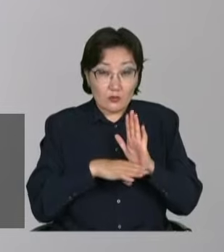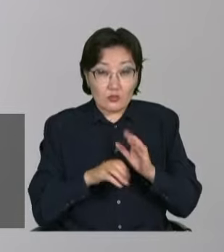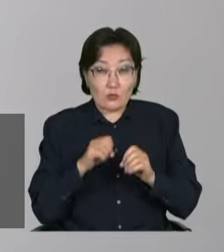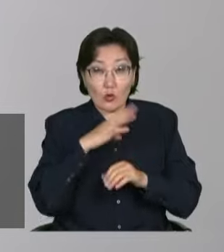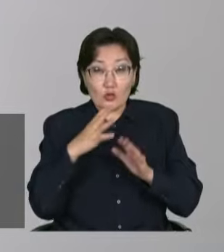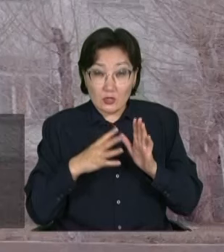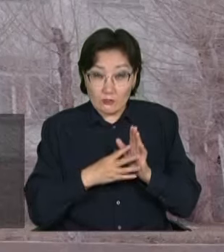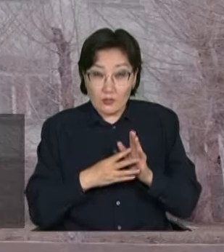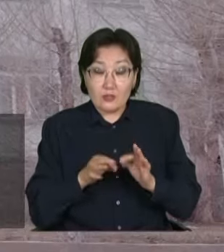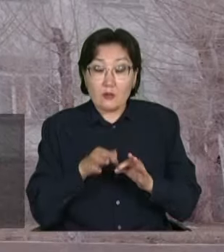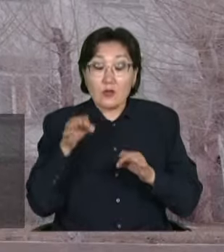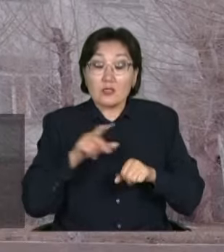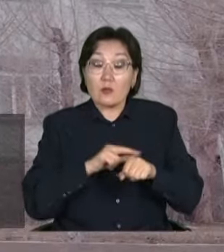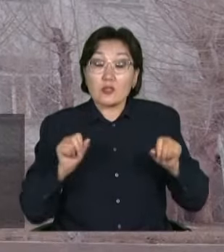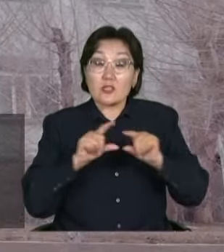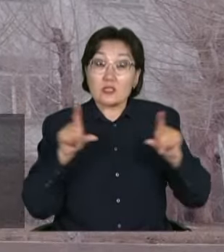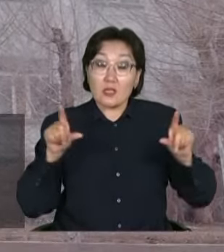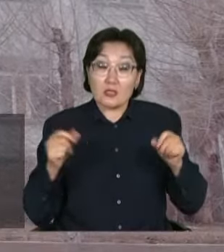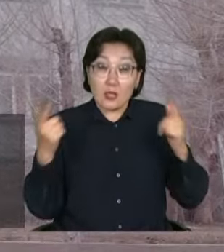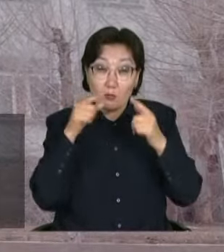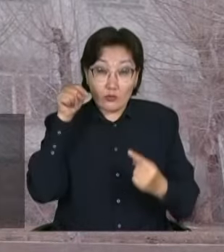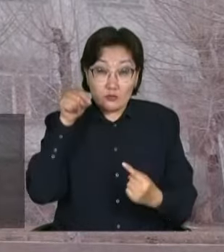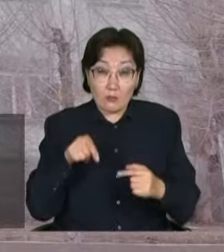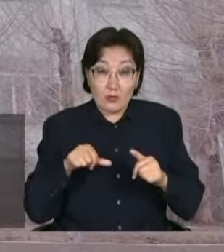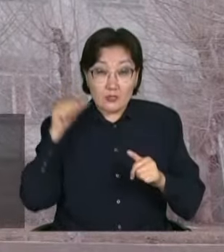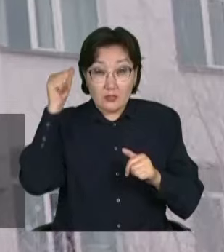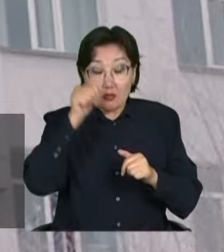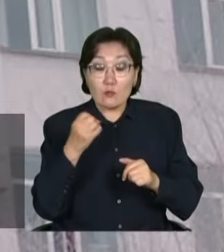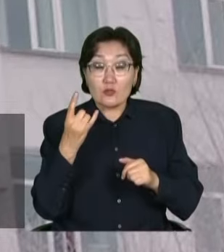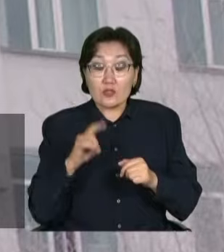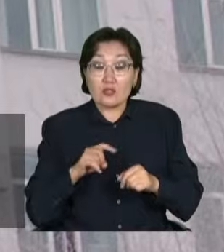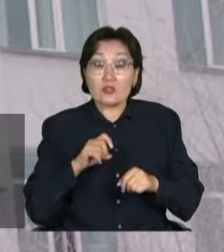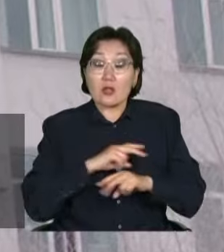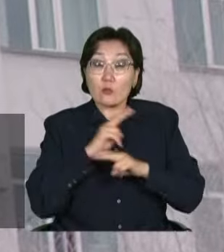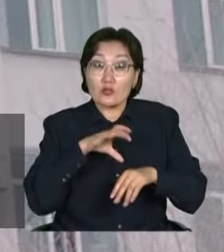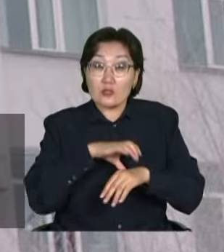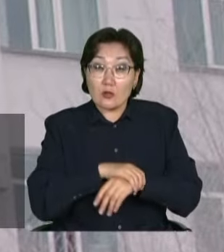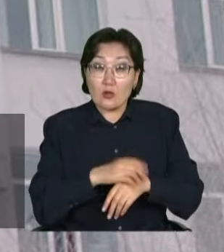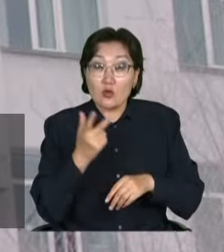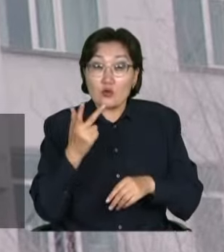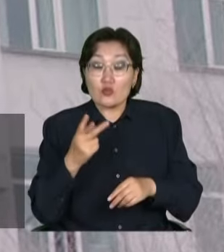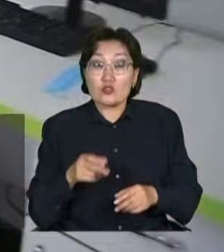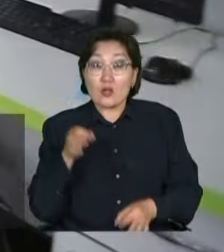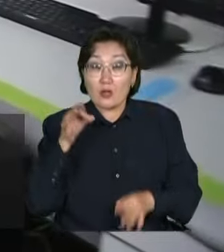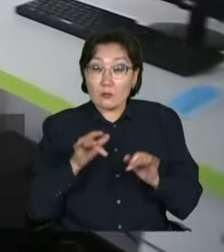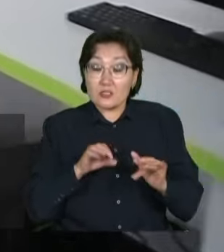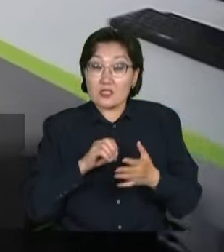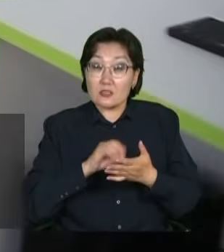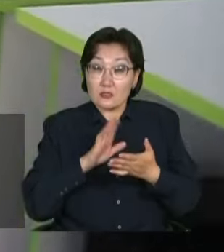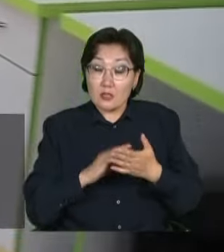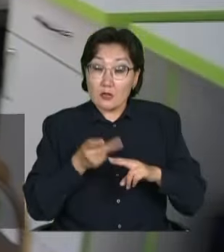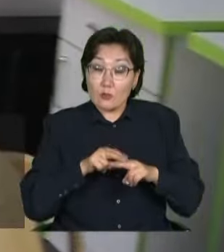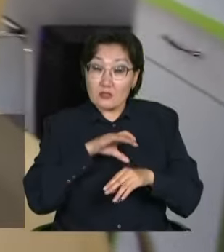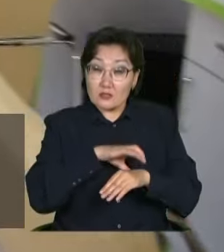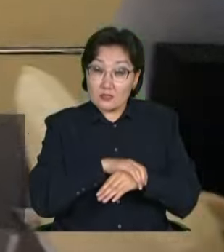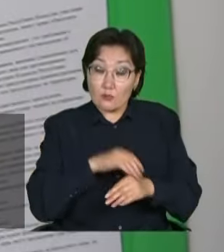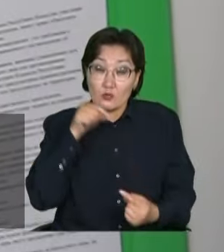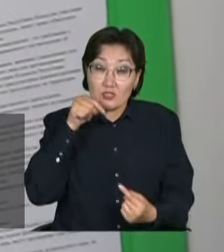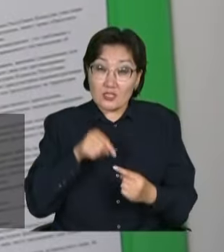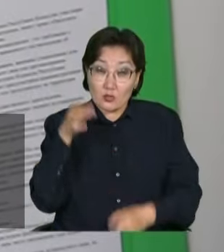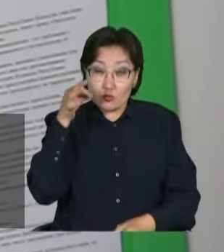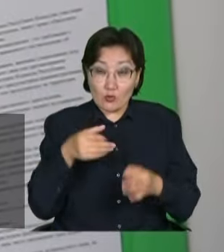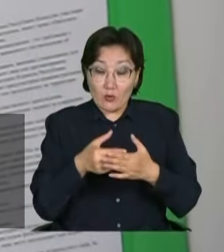19. Өңірдегі полиция департаменті хабарлағандай, биыл сәби өлімі дерегі бойынша 3 қылмыстық іс тіркелген. Аталған фактілерге сәйкес